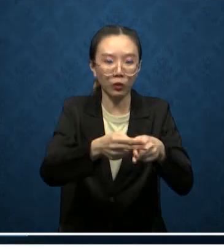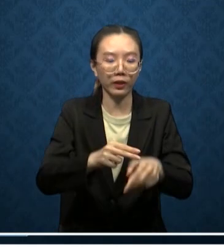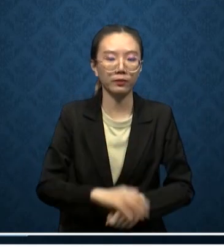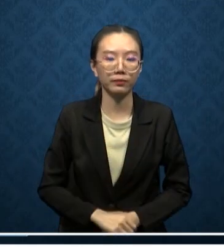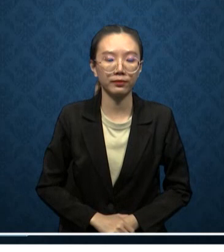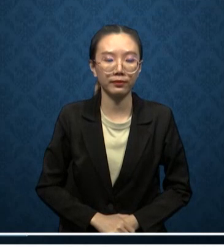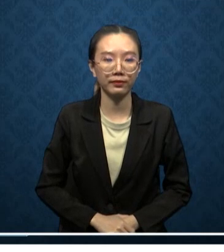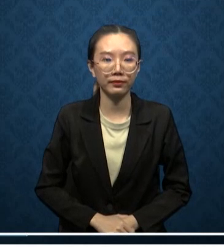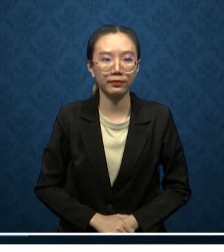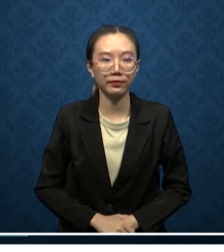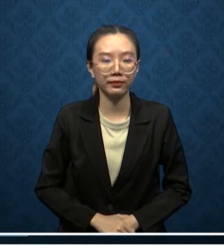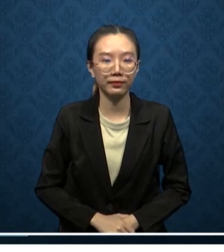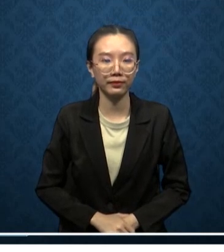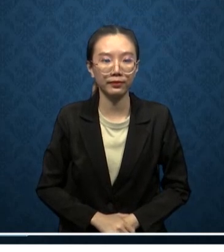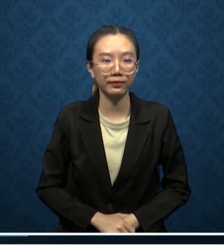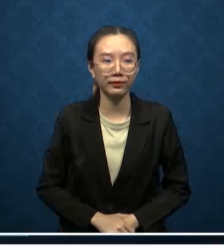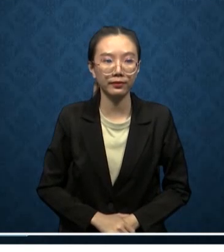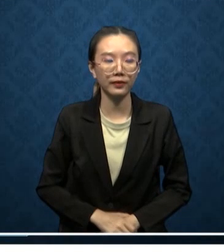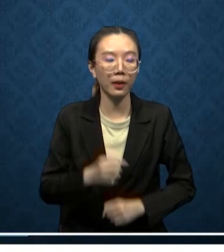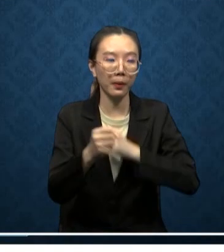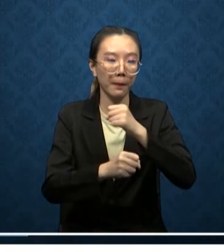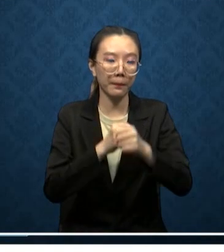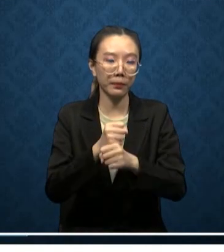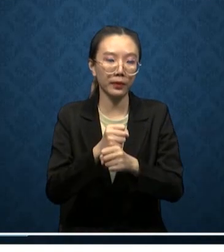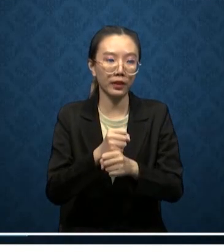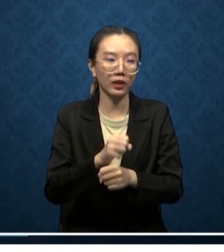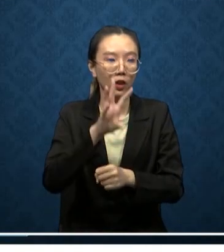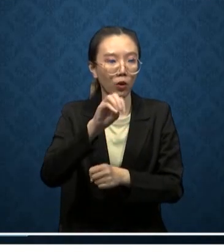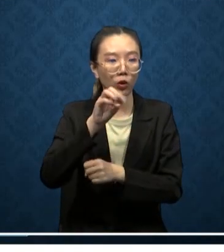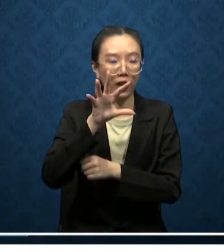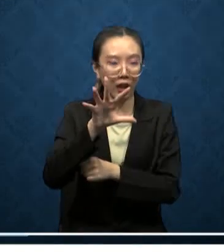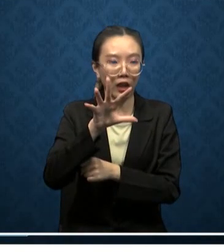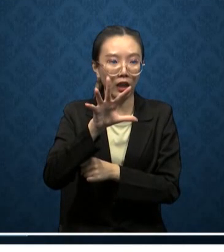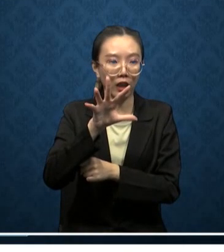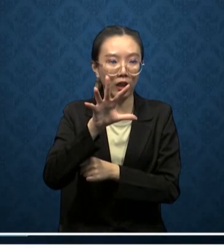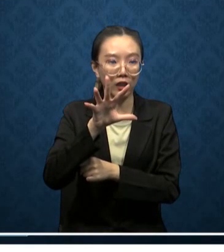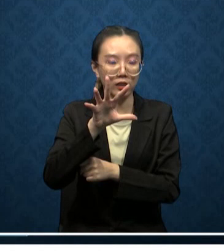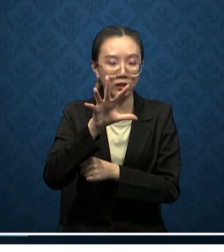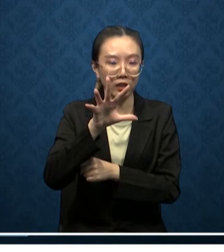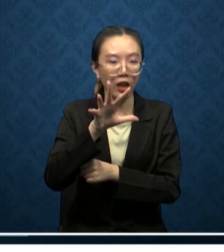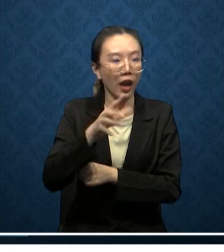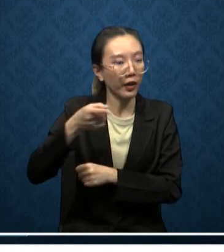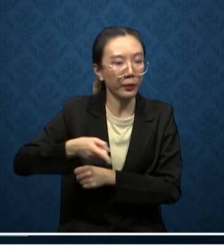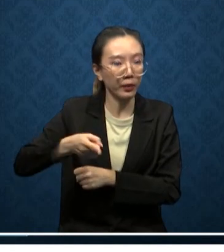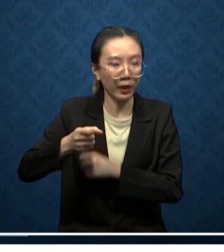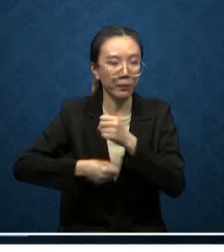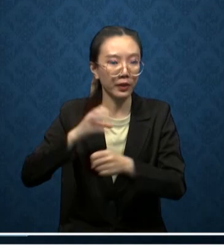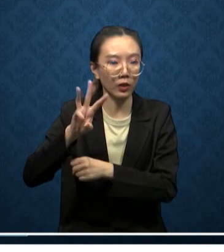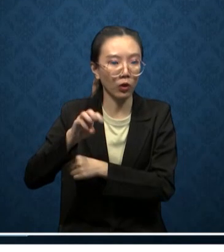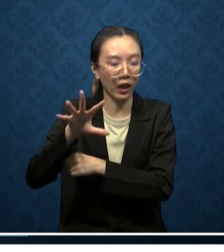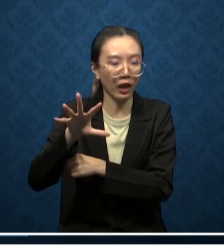นะแต่ว่าในปี 65เนี่ยนะเดิมดิ